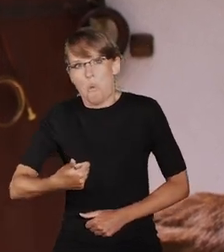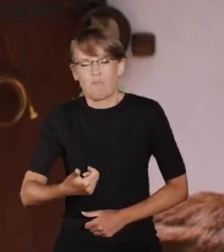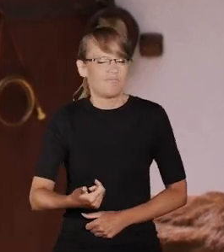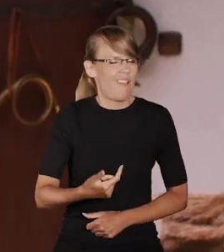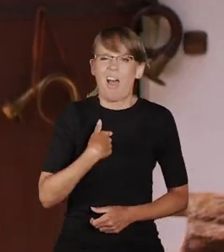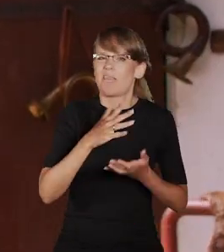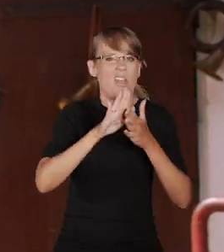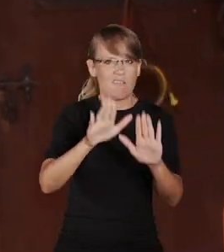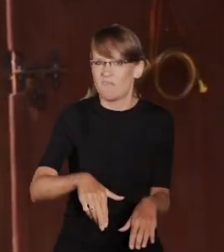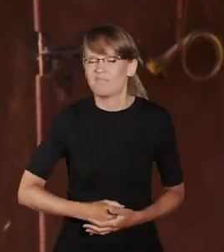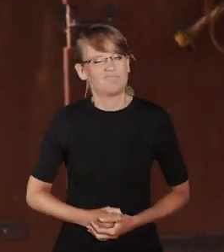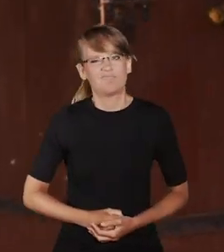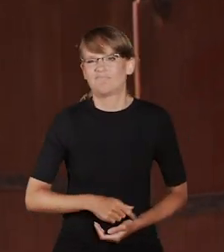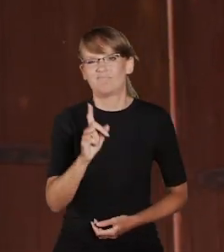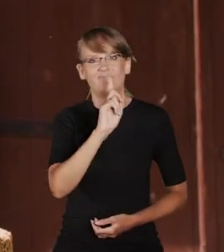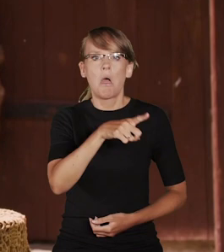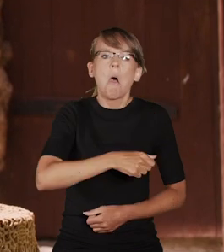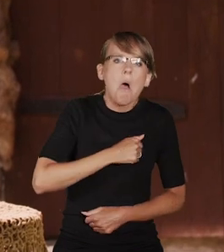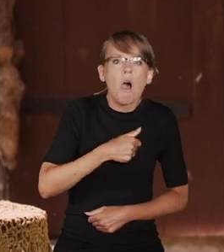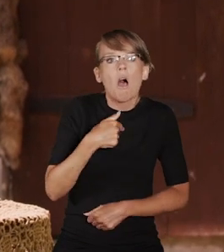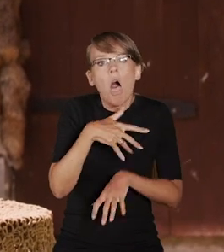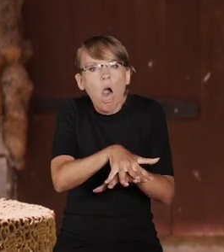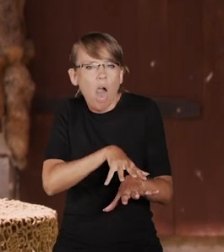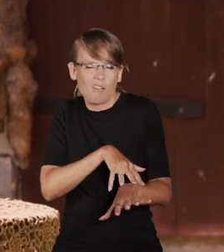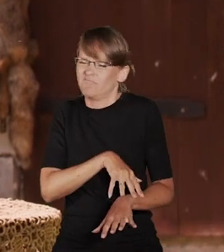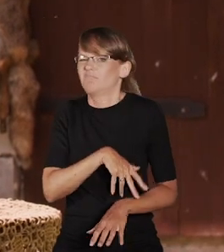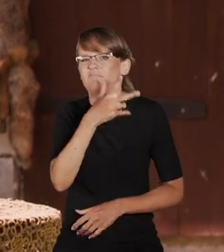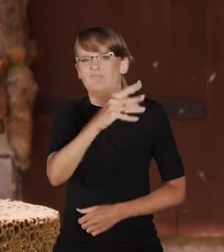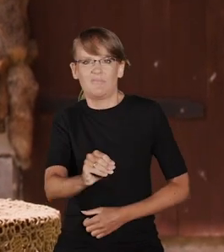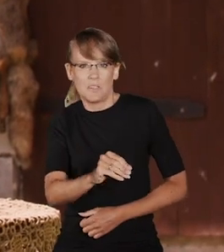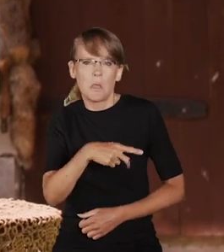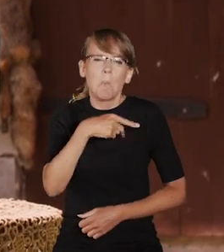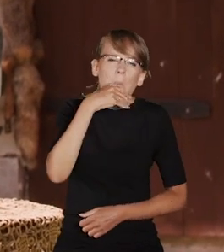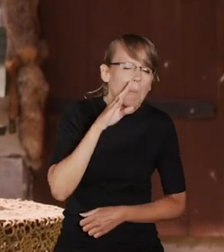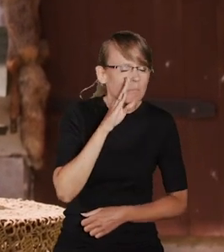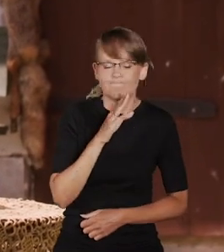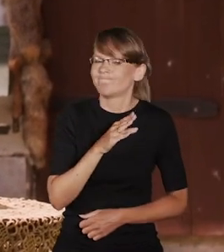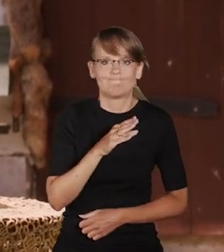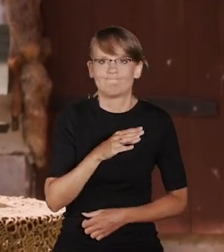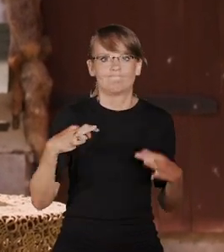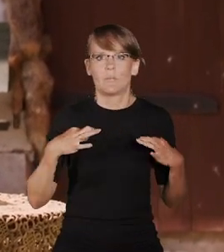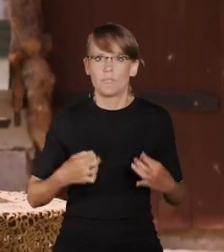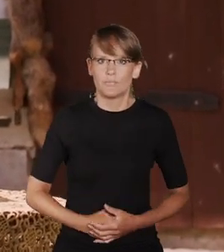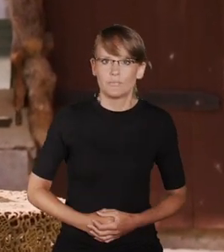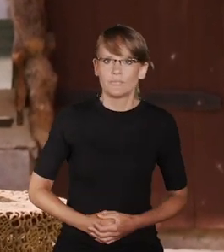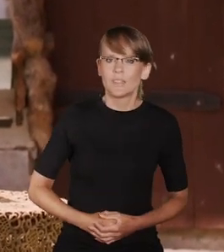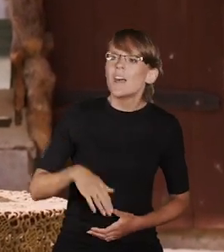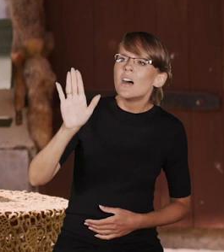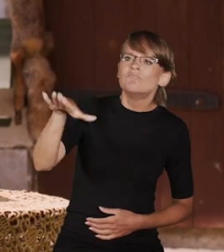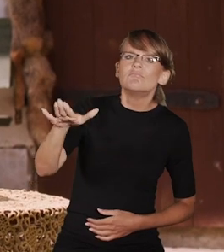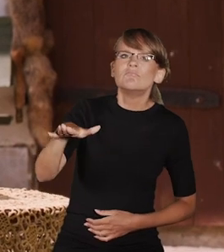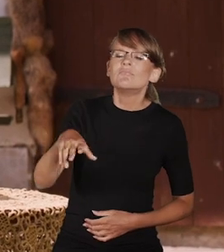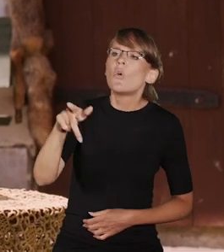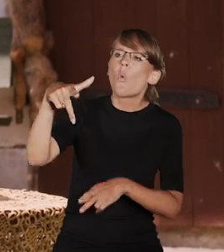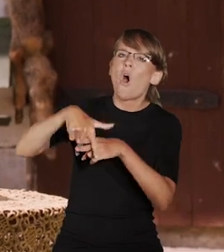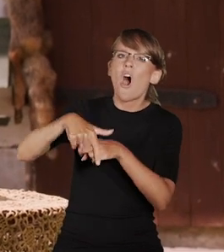Będę siedział tutaj kamieniem, dopóki mi nie odda pieniędzy. Chcesz chorować tydzień? Przesiedzę tydzień. Rok to rok, a swojego